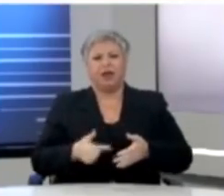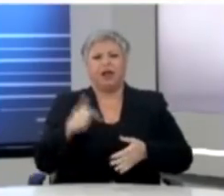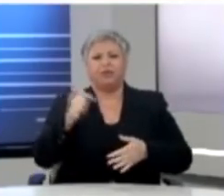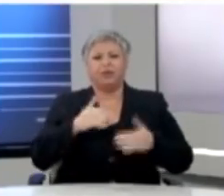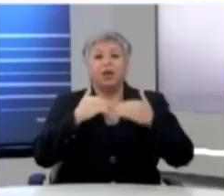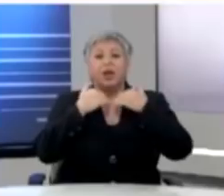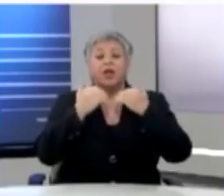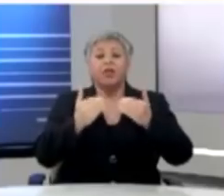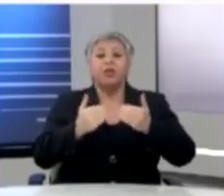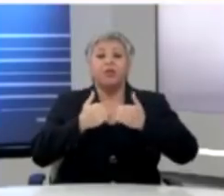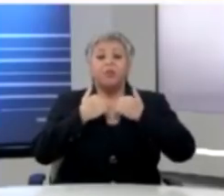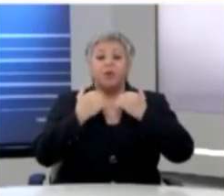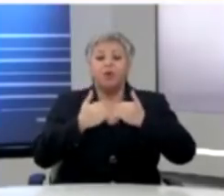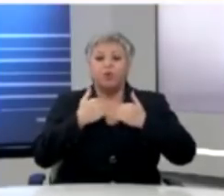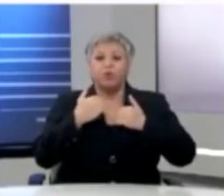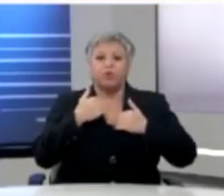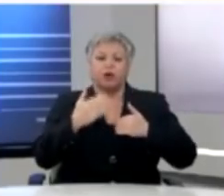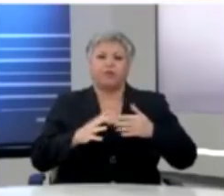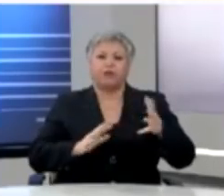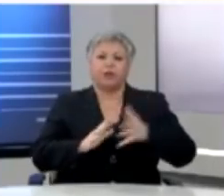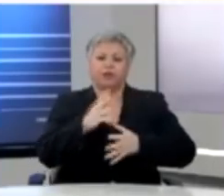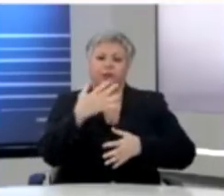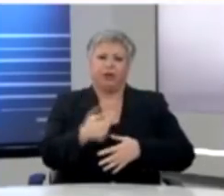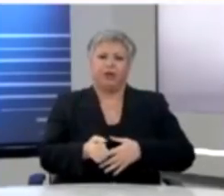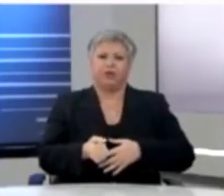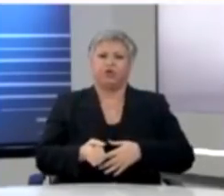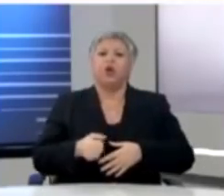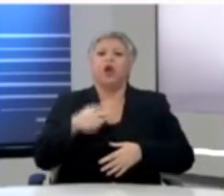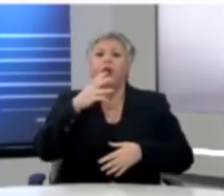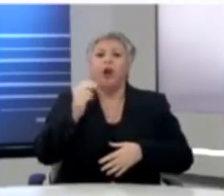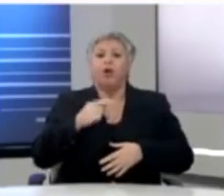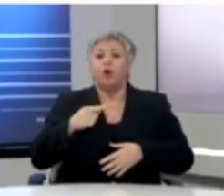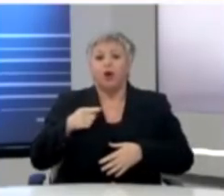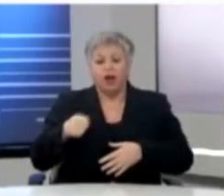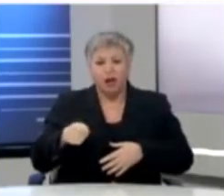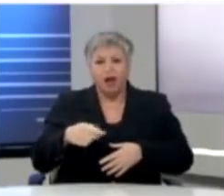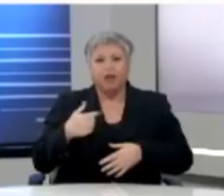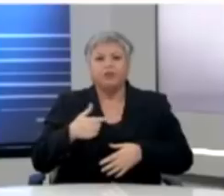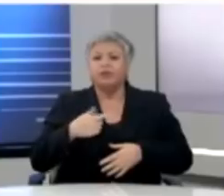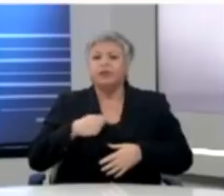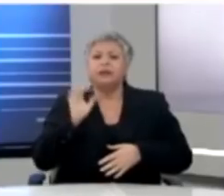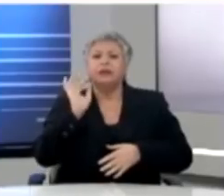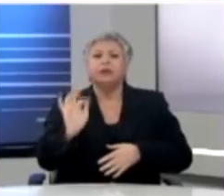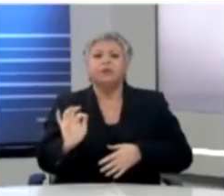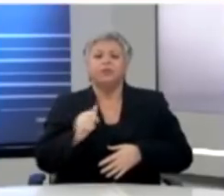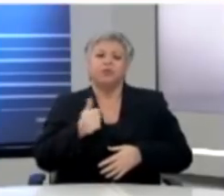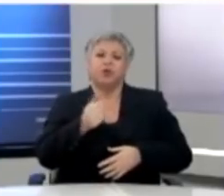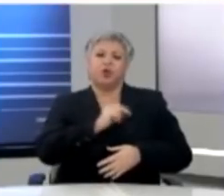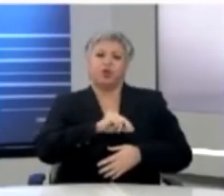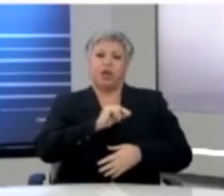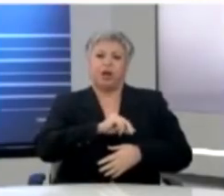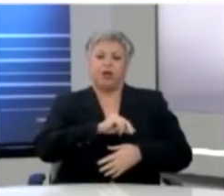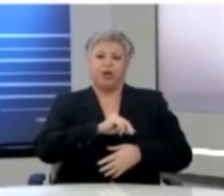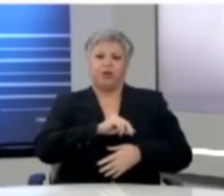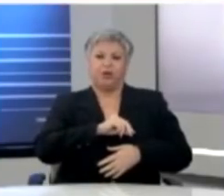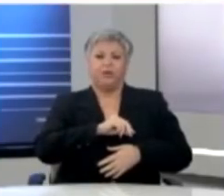ικανοποιηθούν στη στενοπό της καπιταλιστικής ανάπτυξης που όλοι σας έχετε ως ιερή αγελάδα. Οι ίδιοι οι